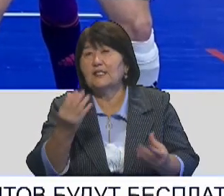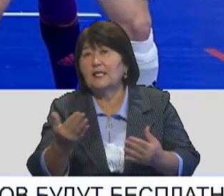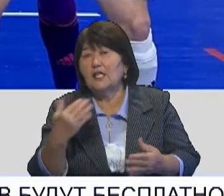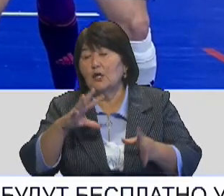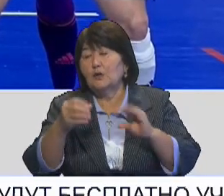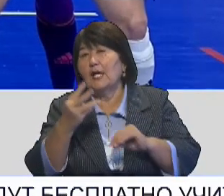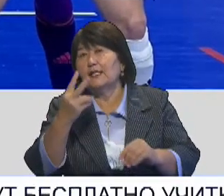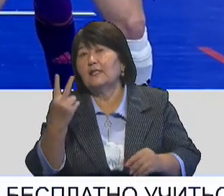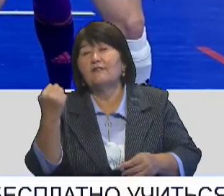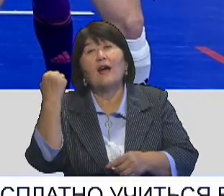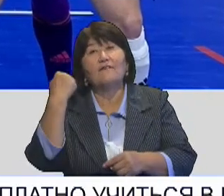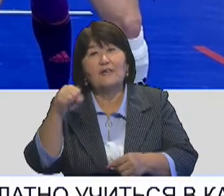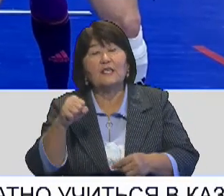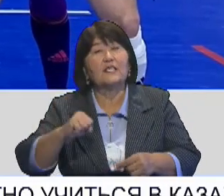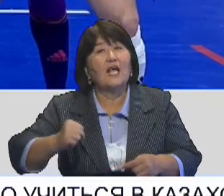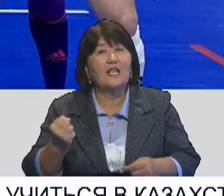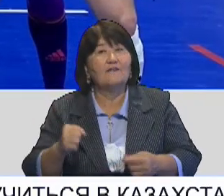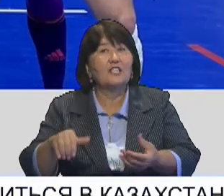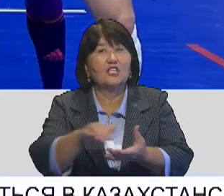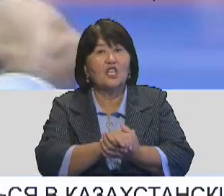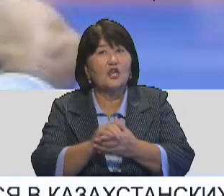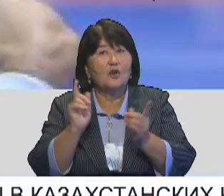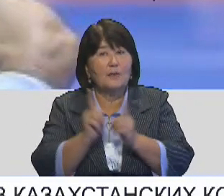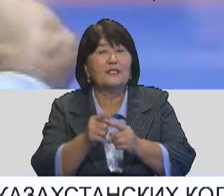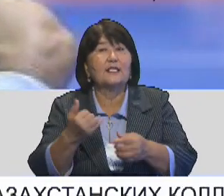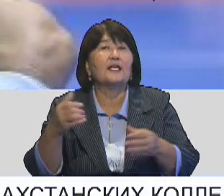счётом 3:2 выиграли товарищеский матч с командой из Аргентины